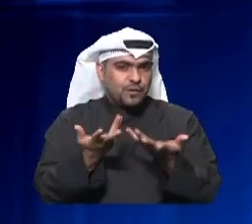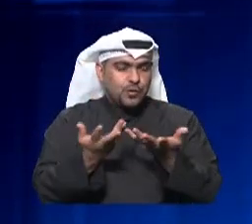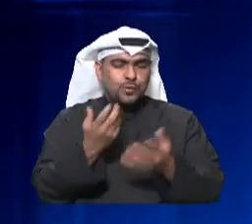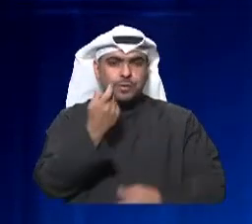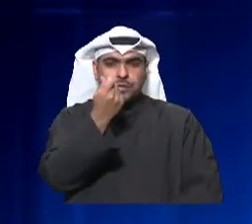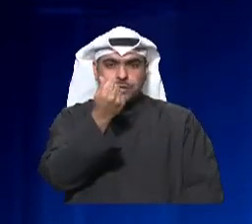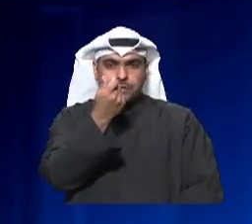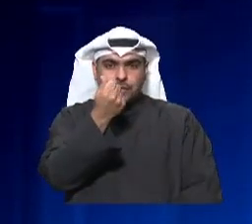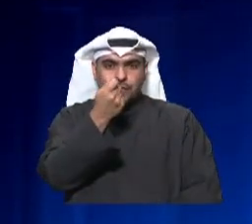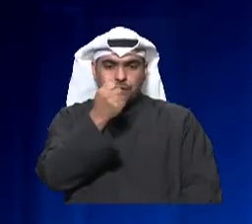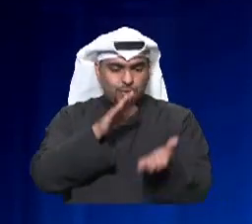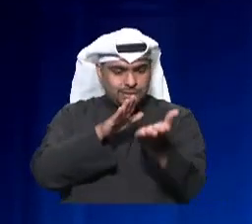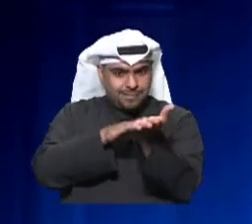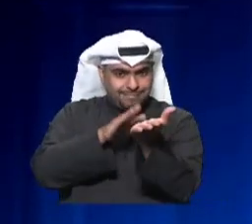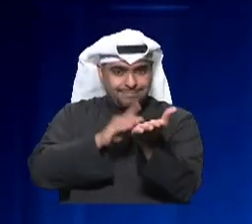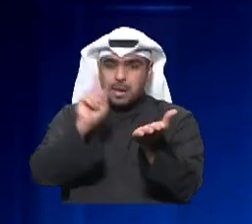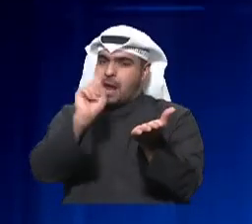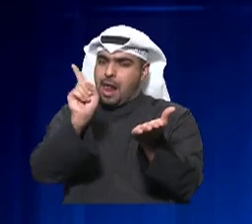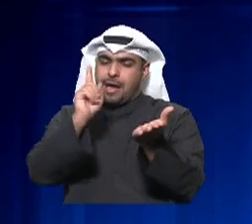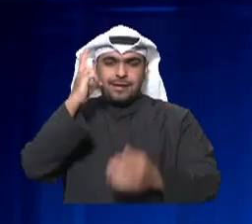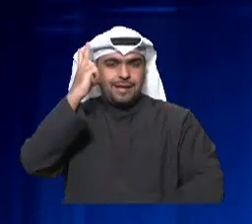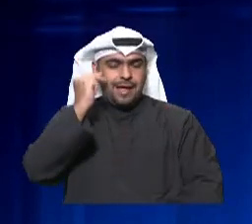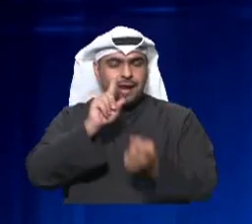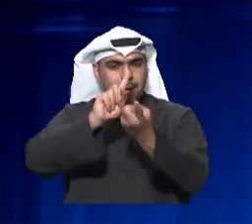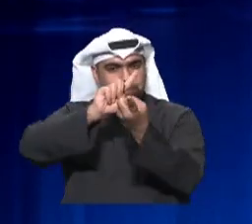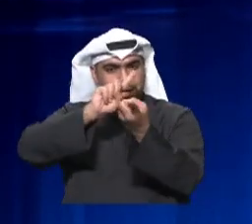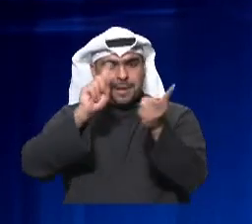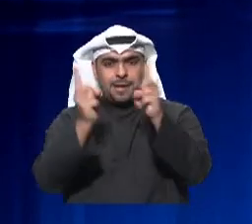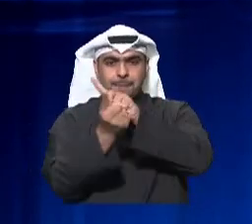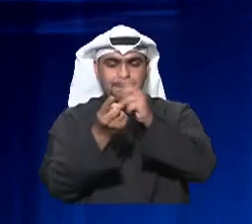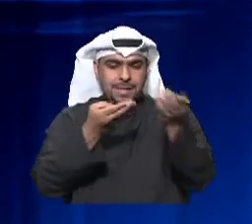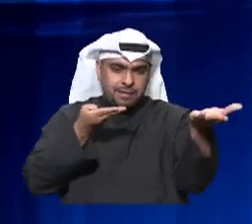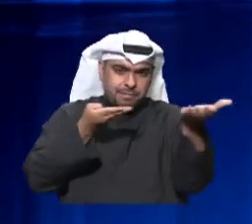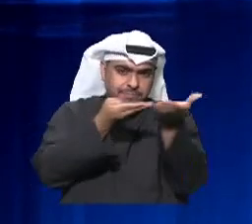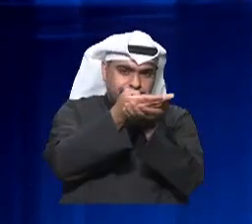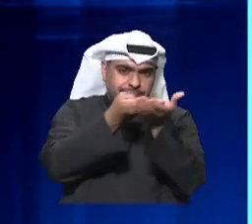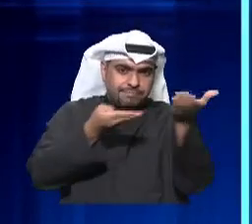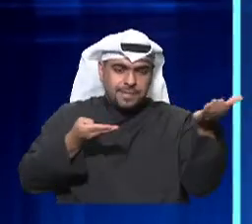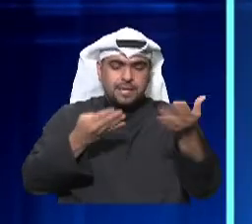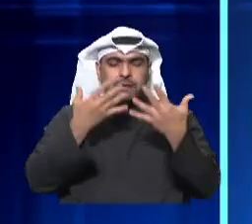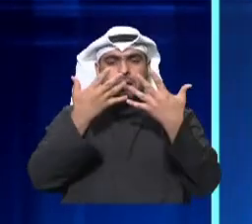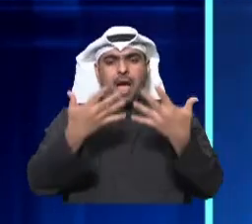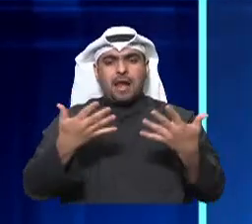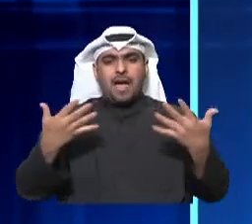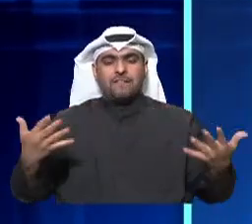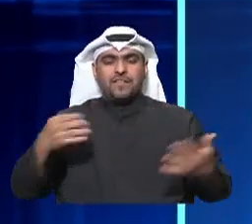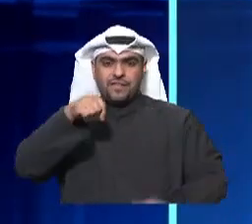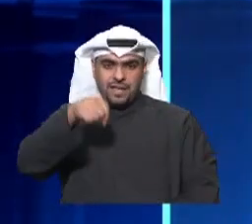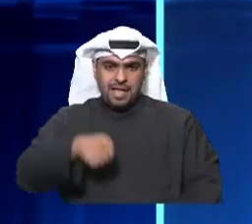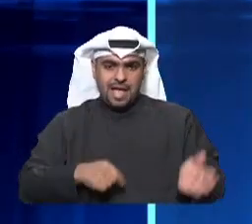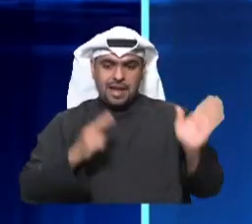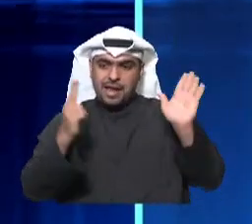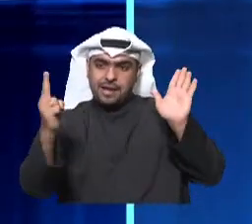التكنولوجيا الحديثة، حيث تم إطلاق تطبيق الطوابع الإلكترونية بهدف سداد رسوم